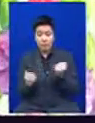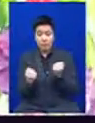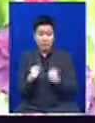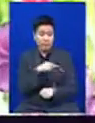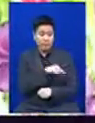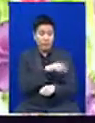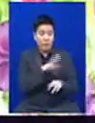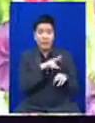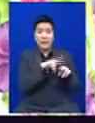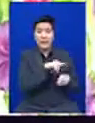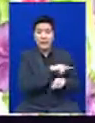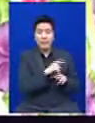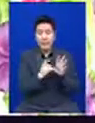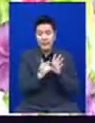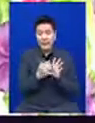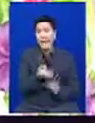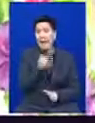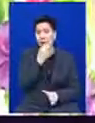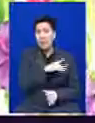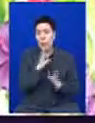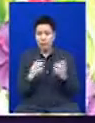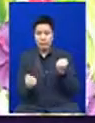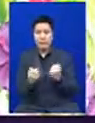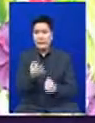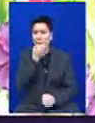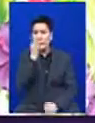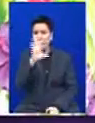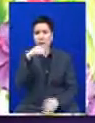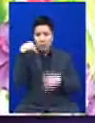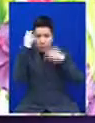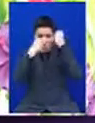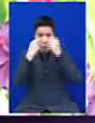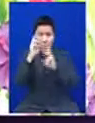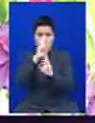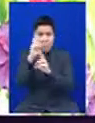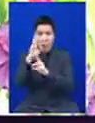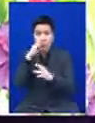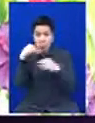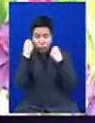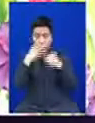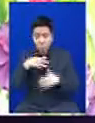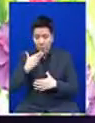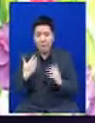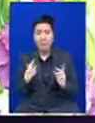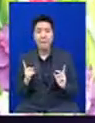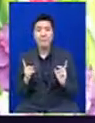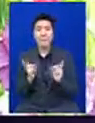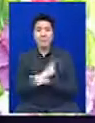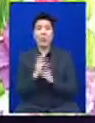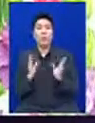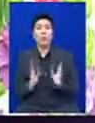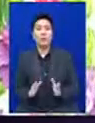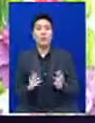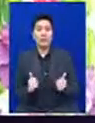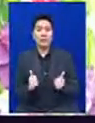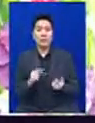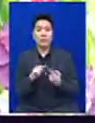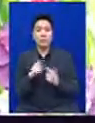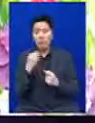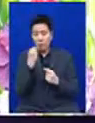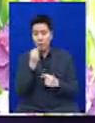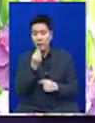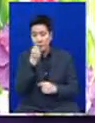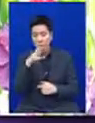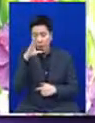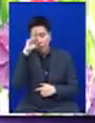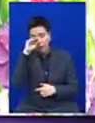ำหรับคนนั่งมาด้วยใช่ค่ะคนขับจะไม่แนะนำเพราะว่าถ้าสมมติว่ามีอาการจะให้เปลี่ยนคนขับจะเหมาะกว่าถ้าตัวนี้กินแล้วมันจะมีอาการ